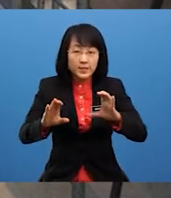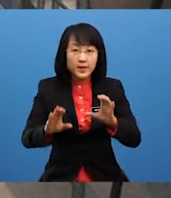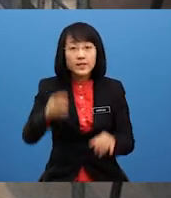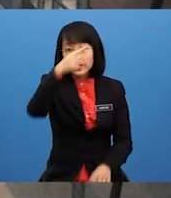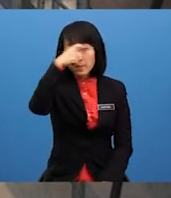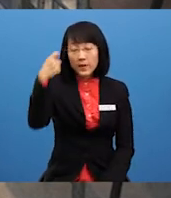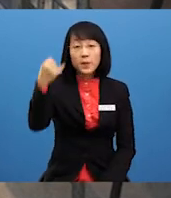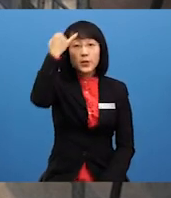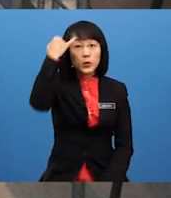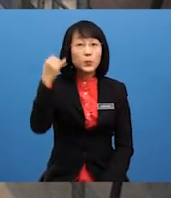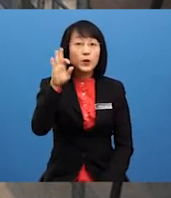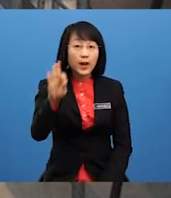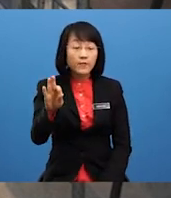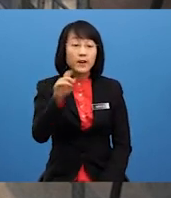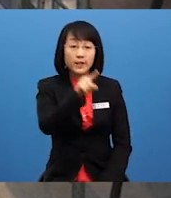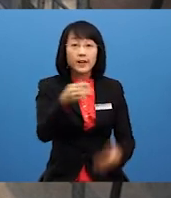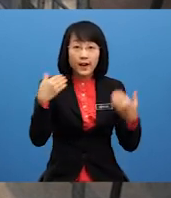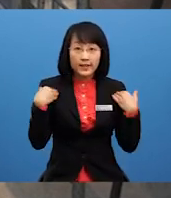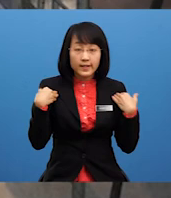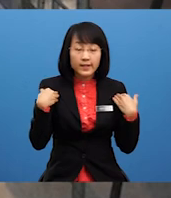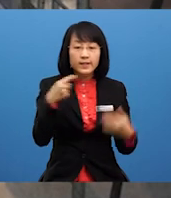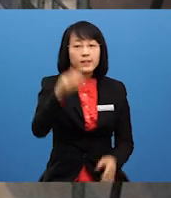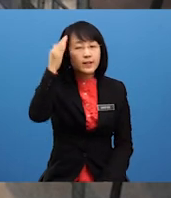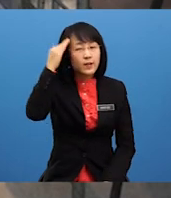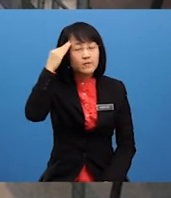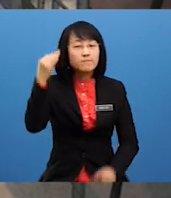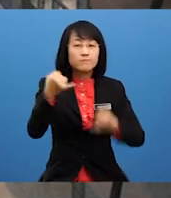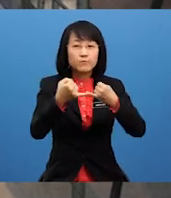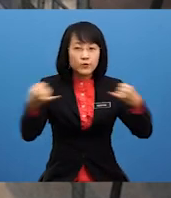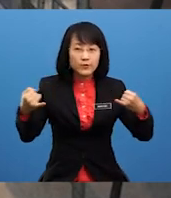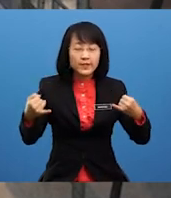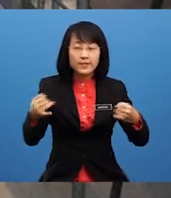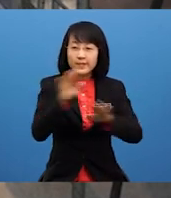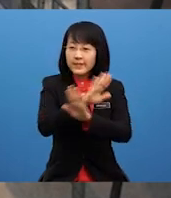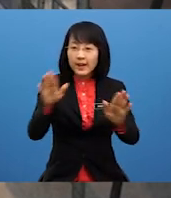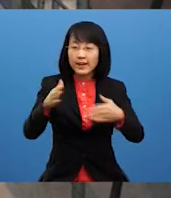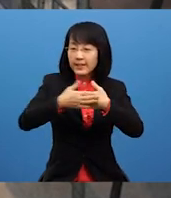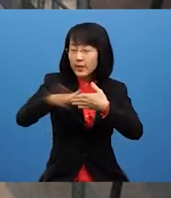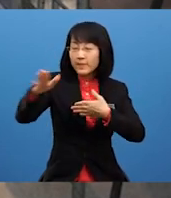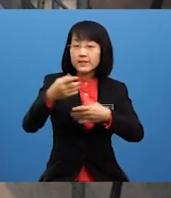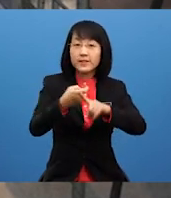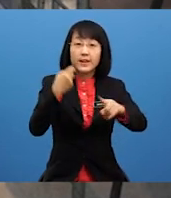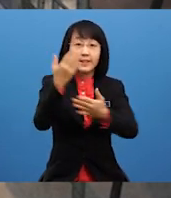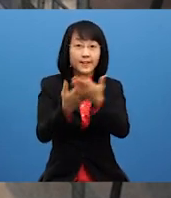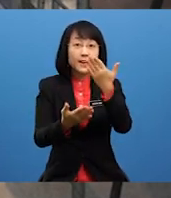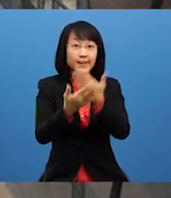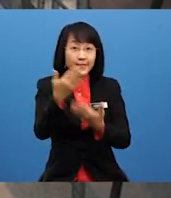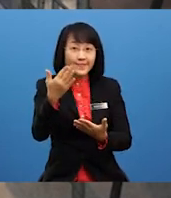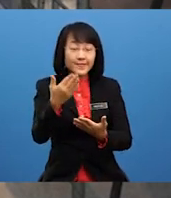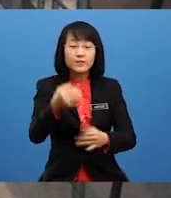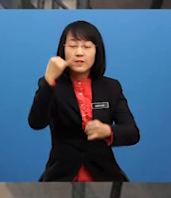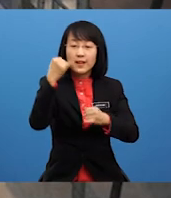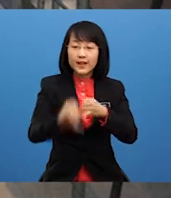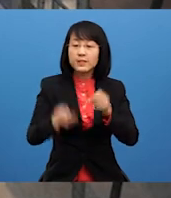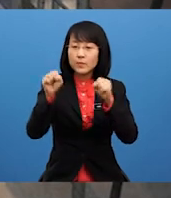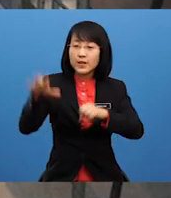padanya, dia tahu musuhnya itu tidak akan terlepas dari tangannya. Akhirnya Sri Bijah Diraja dapat